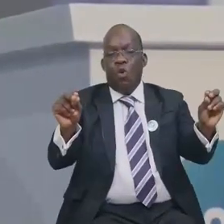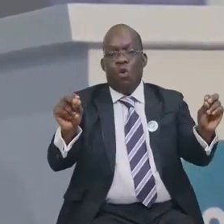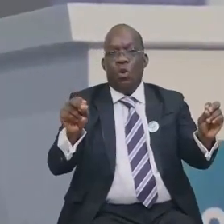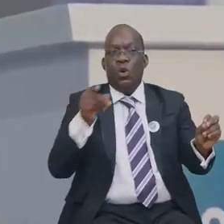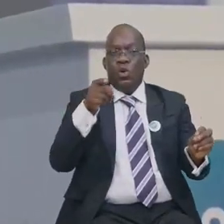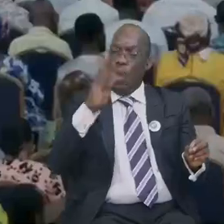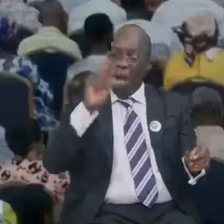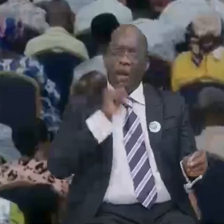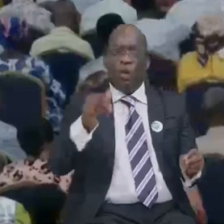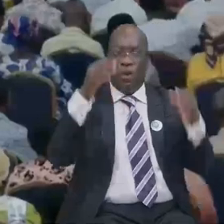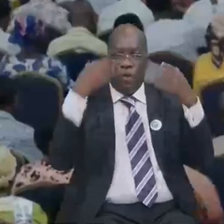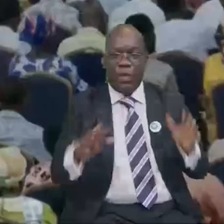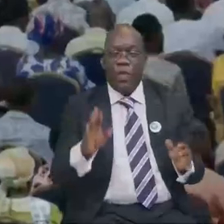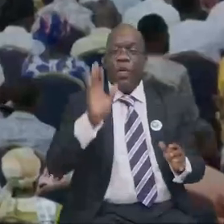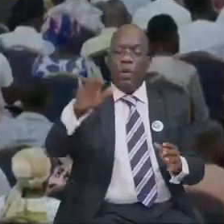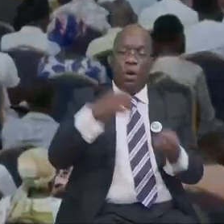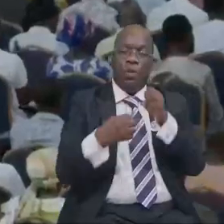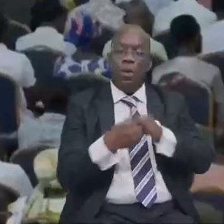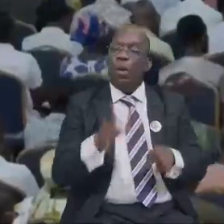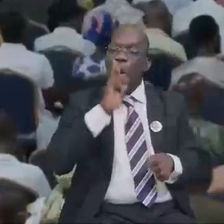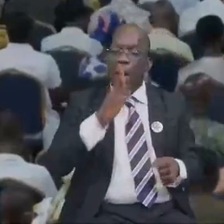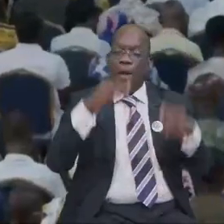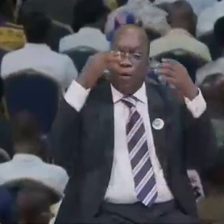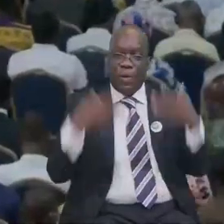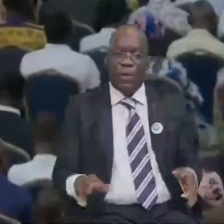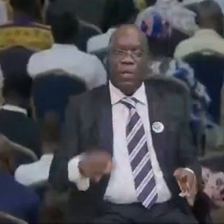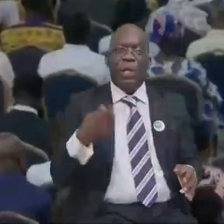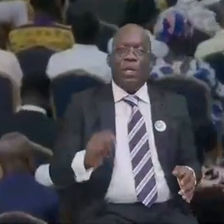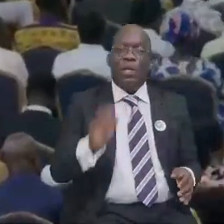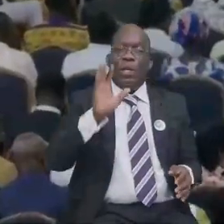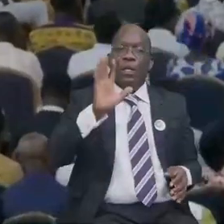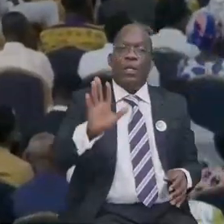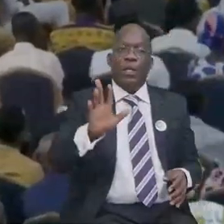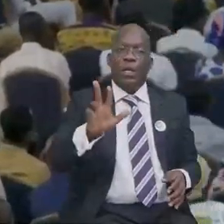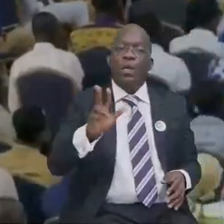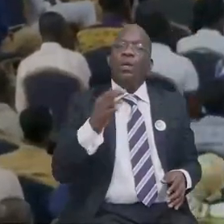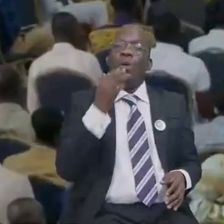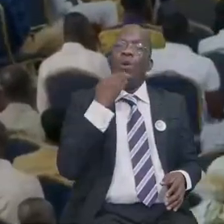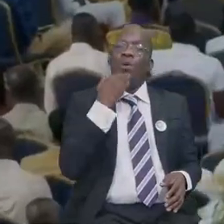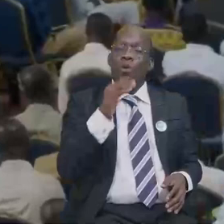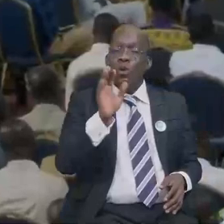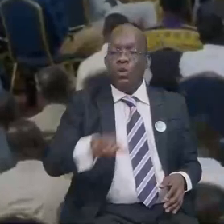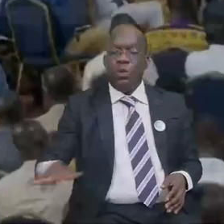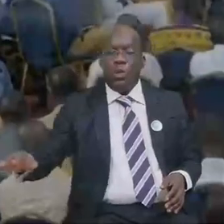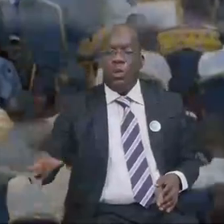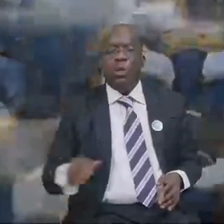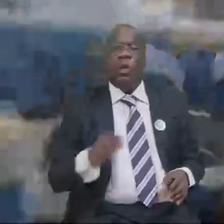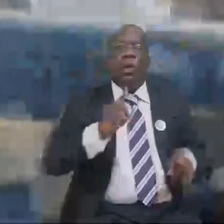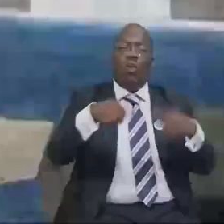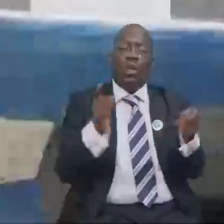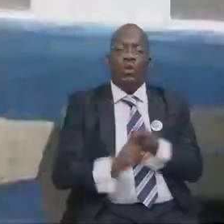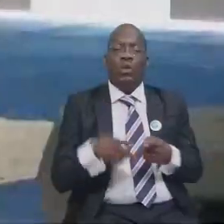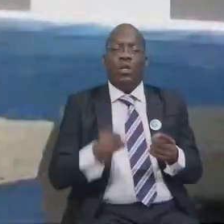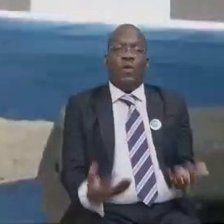sont terminés. Comme Shadrach, Meshach et Abednego sont descendus dans la fournaise, et la